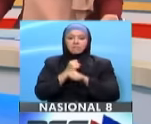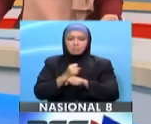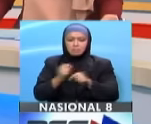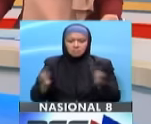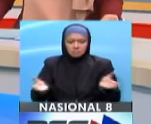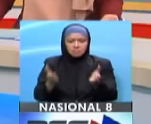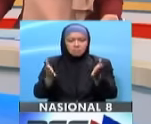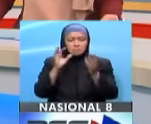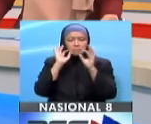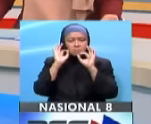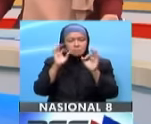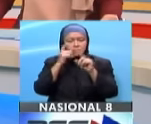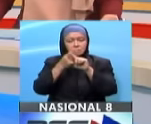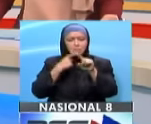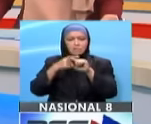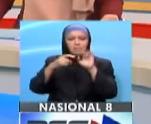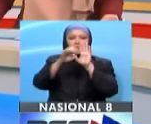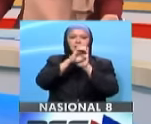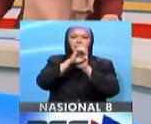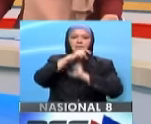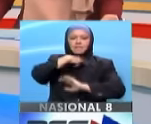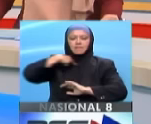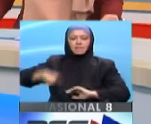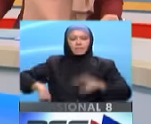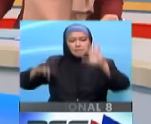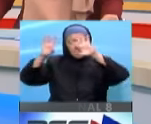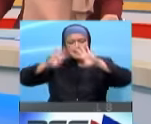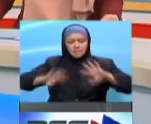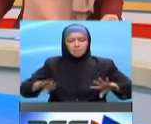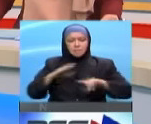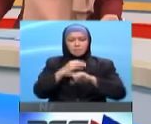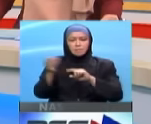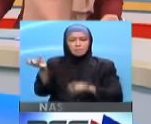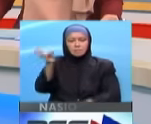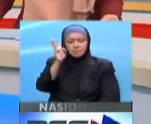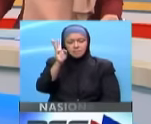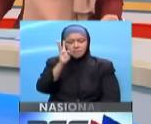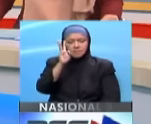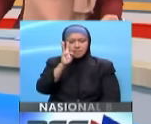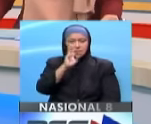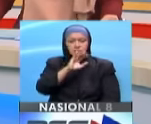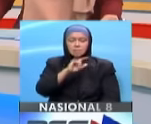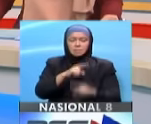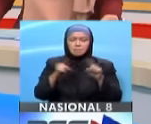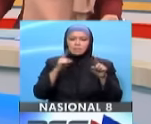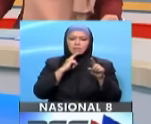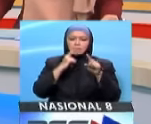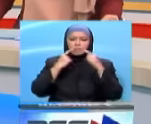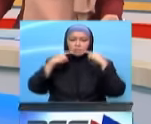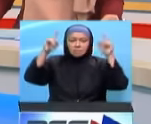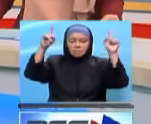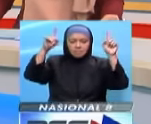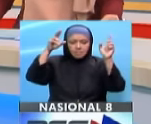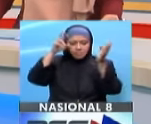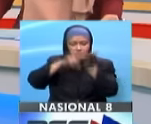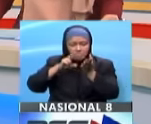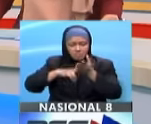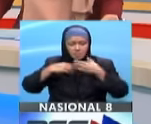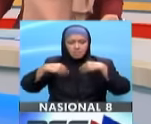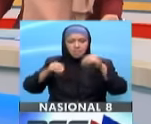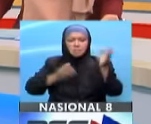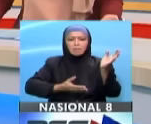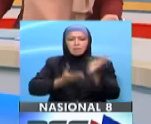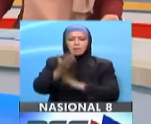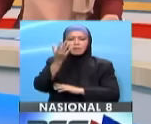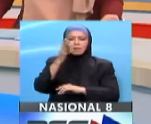China ASEAN Kaexpo 2015. Ke-6 PKS berjaya mencatatkan jualan langsung RM50,000 dan jualan